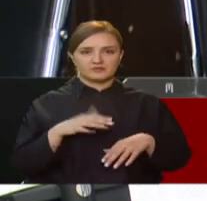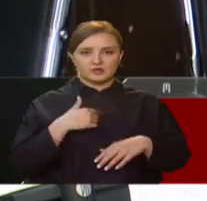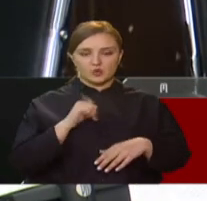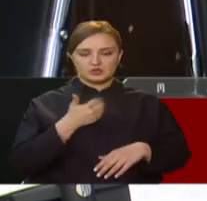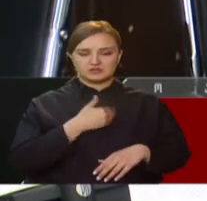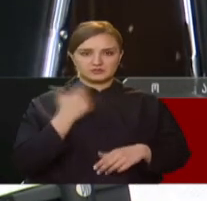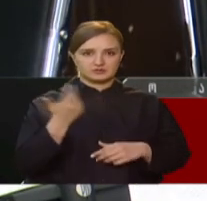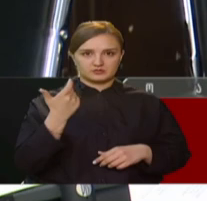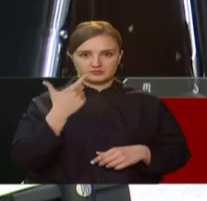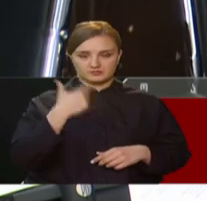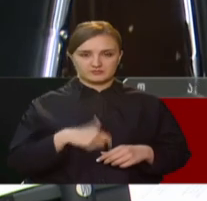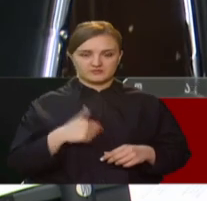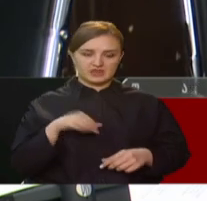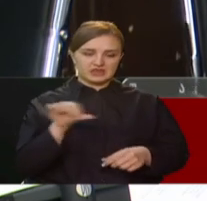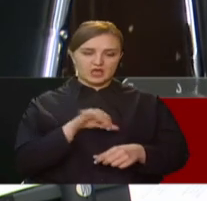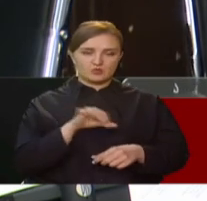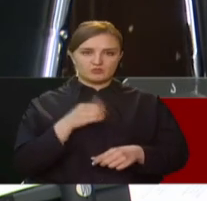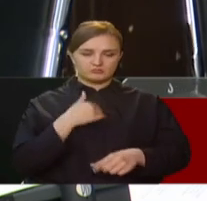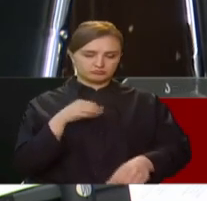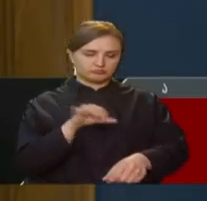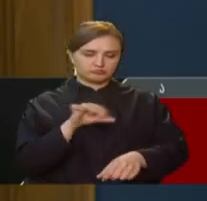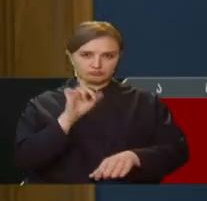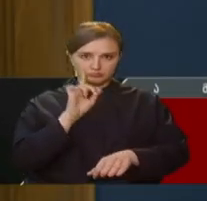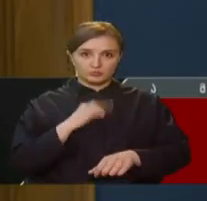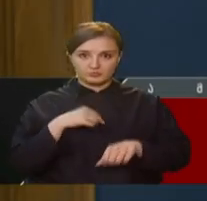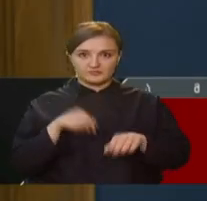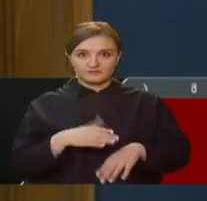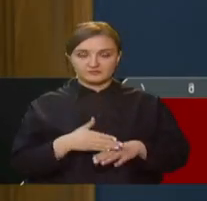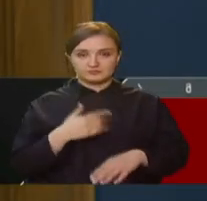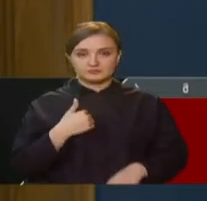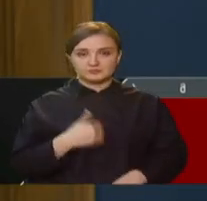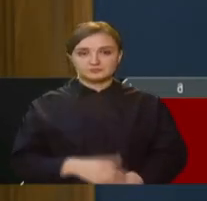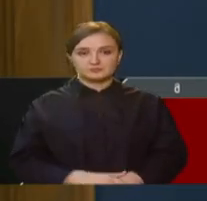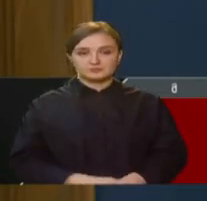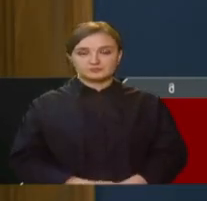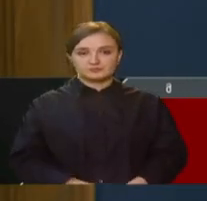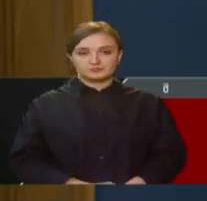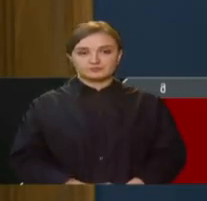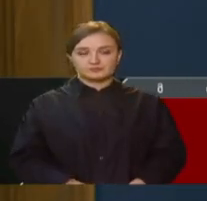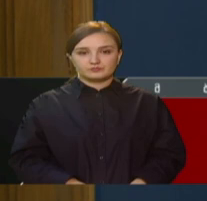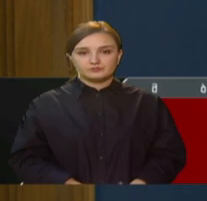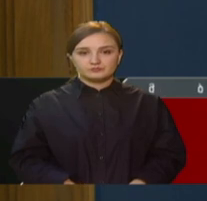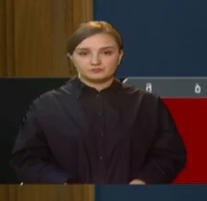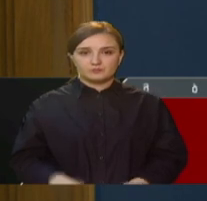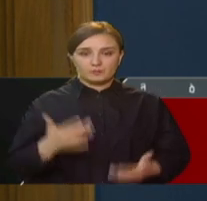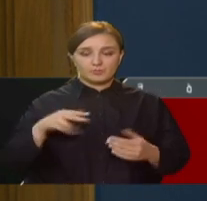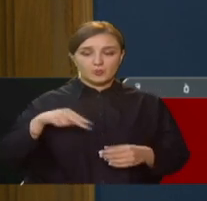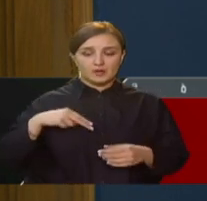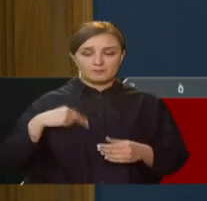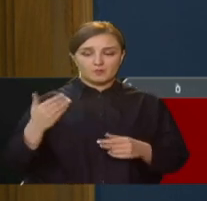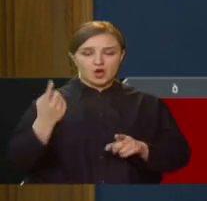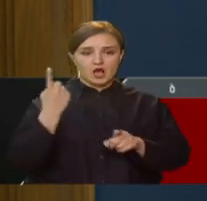გამიხარდება? მაგალითად, ნარკოპოლიტიკის ჭრილში გამიხელთ ეს საკითხი. თუ ეს არის აკრძალული პარლამენტის